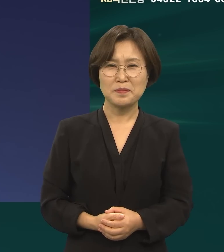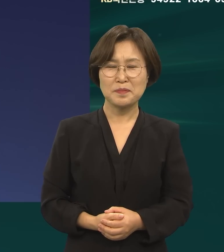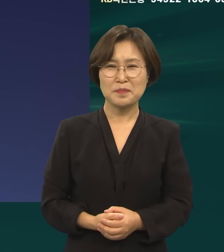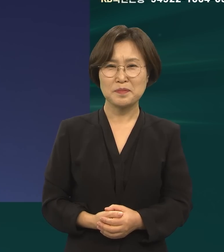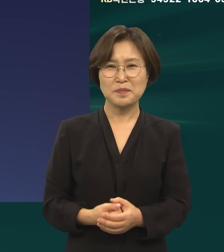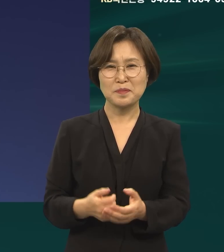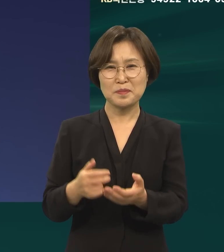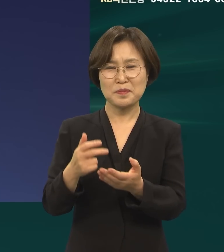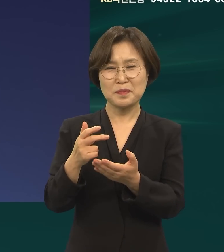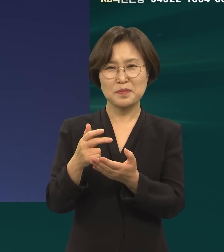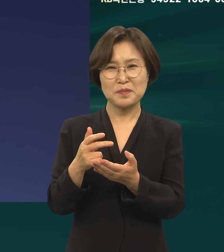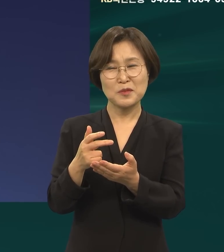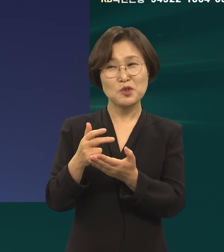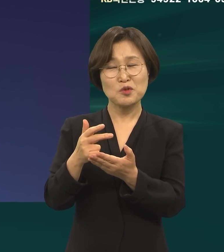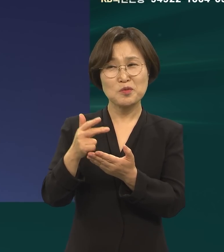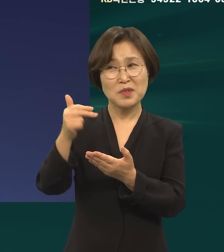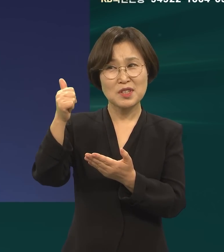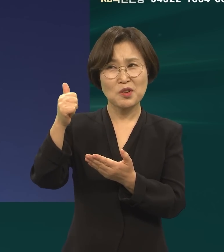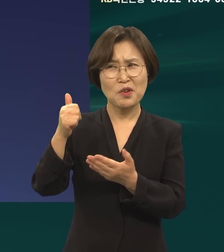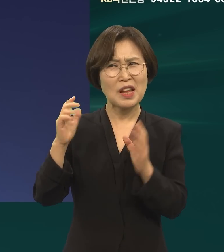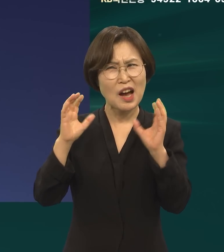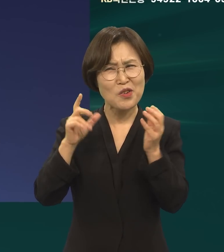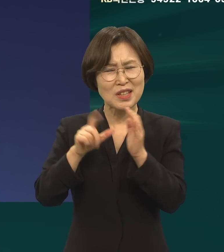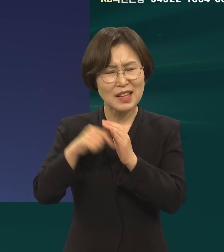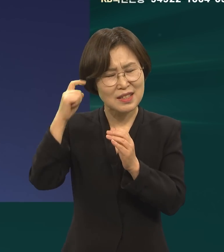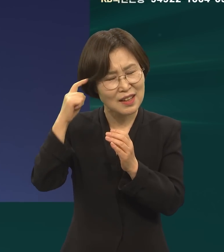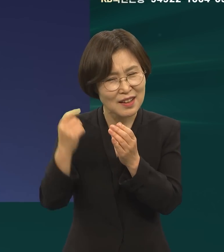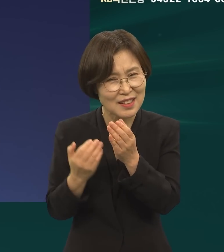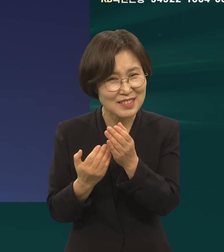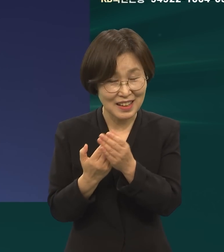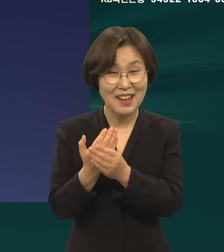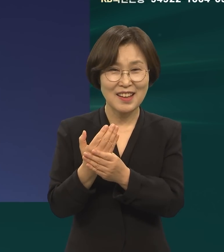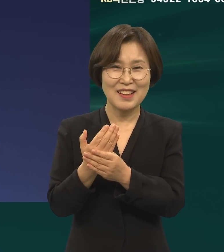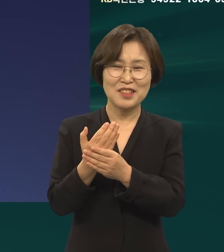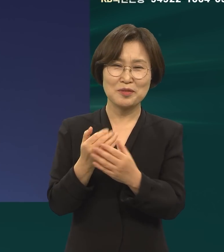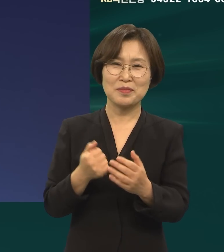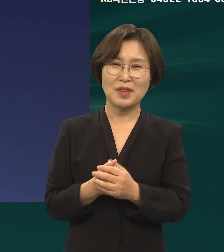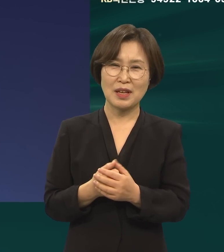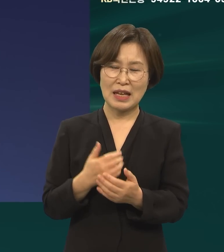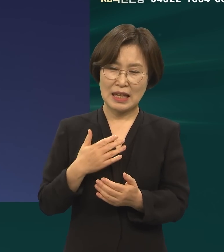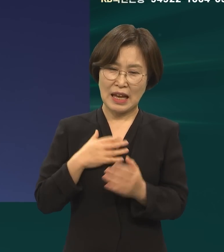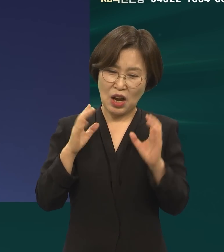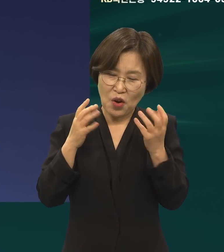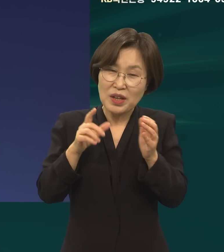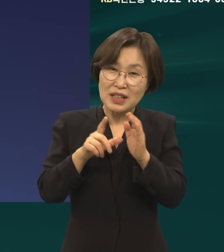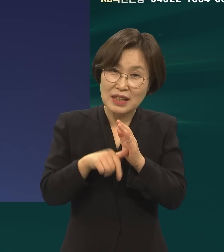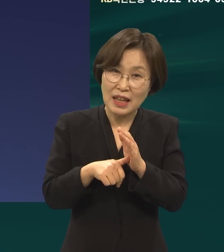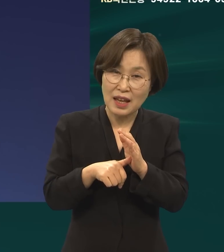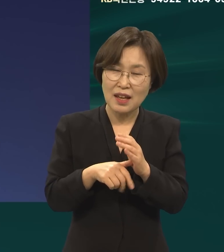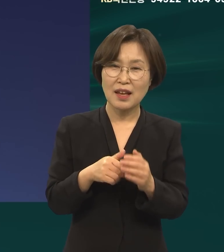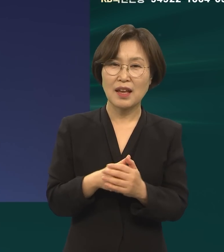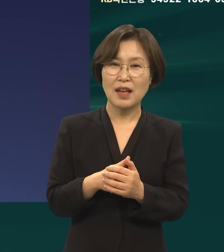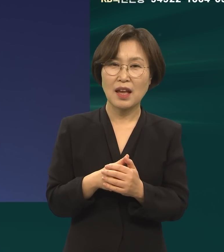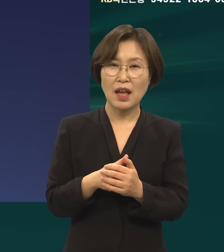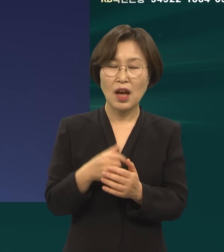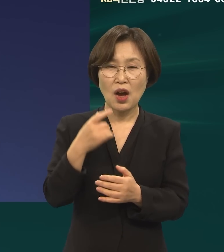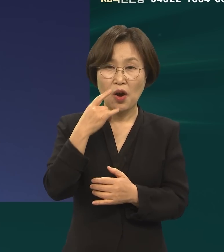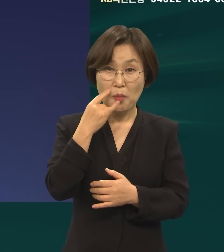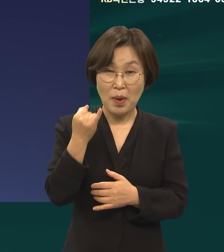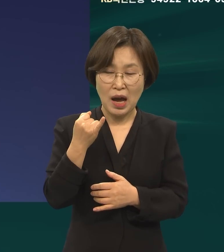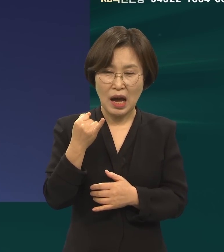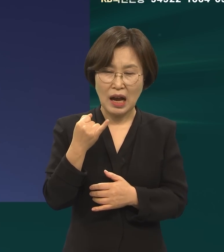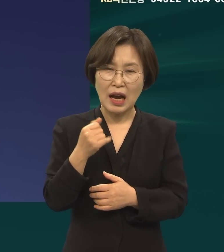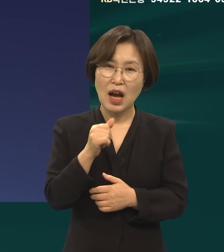재미있는 어린 시절의 기억을 생각나게 하셨어요. 제가 어린 초등학교 시절에 어머님이 저녁 전에 콩나물과 두부